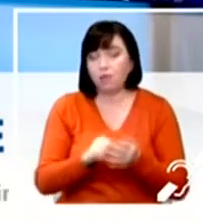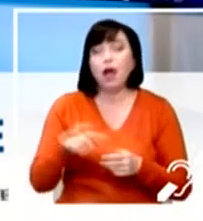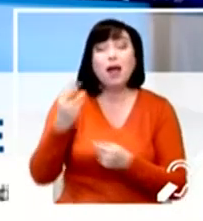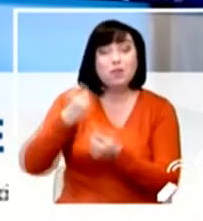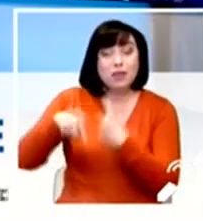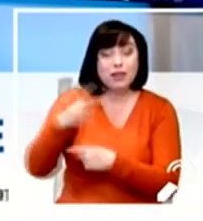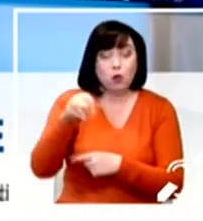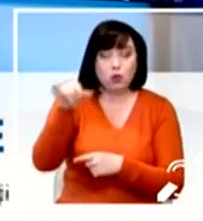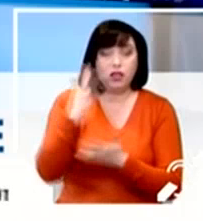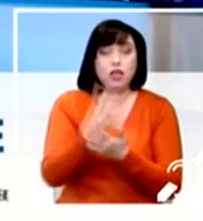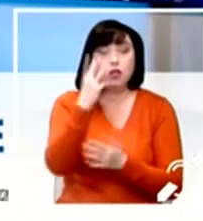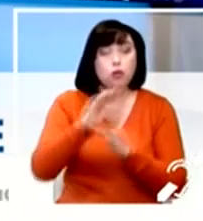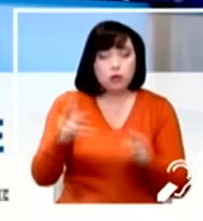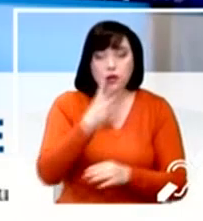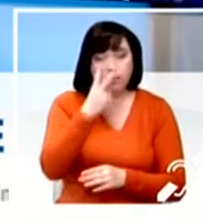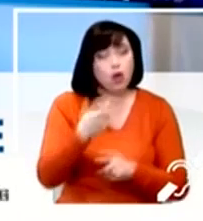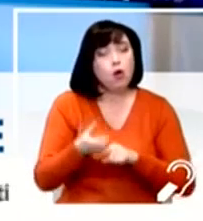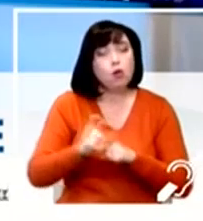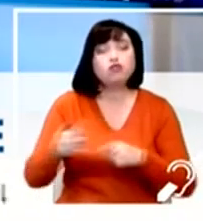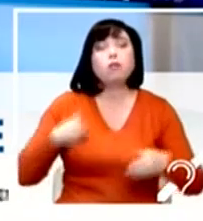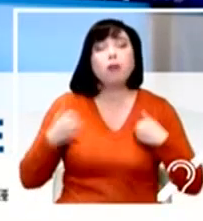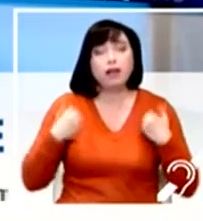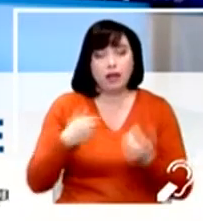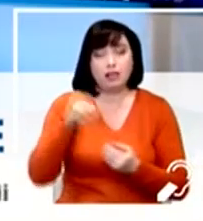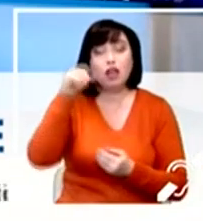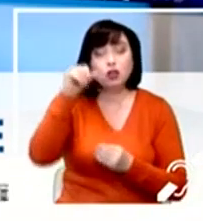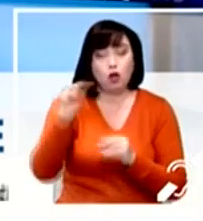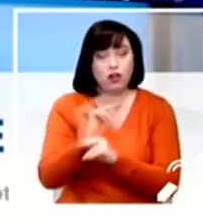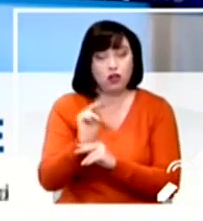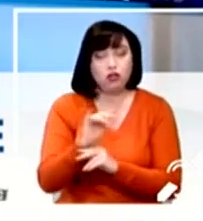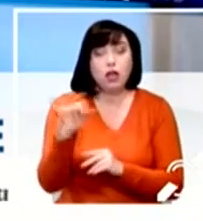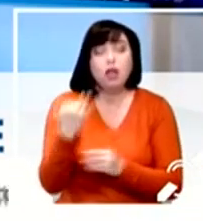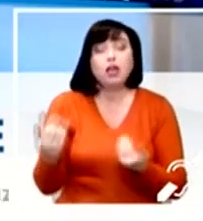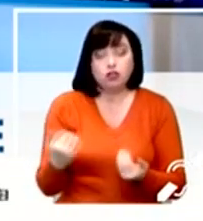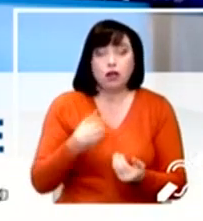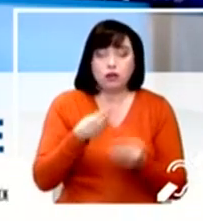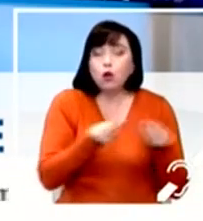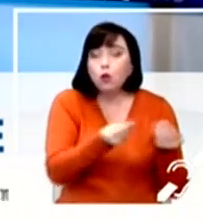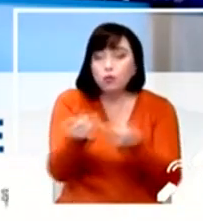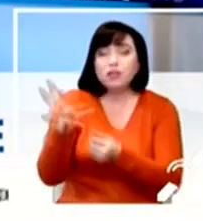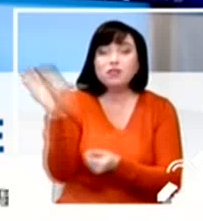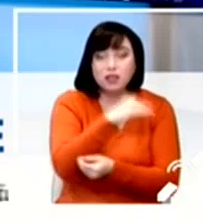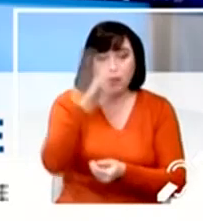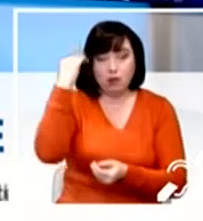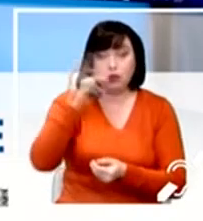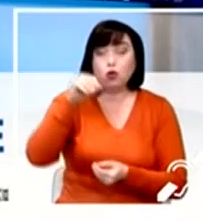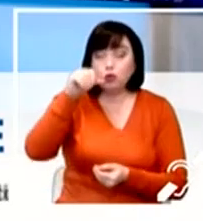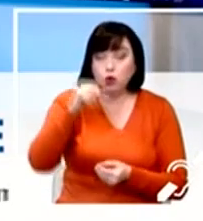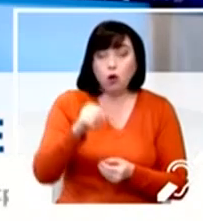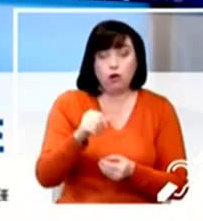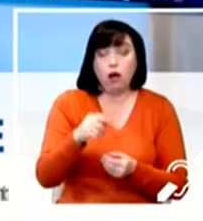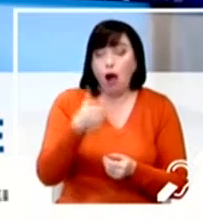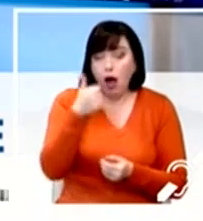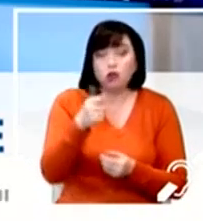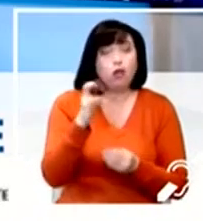spun că având 3 copii au văzut efectele salinoterapiei, iar acum vor să convingă și alți basarabeni că sara e bună